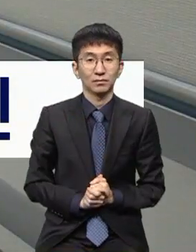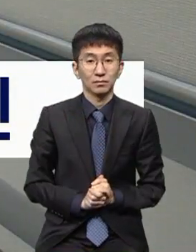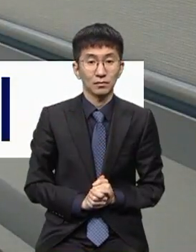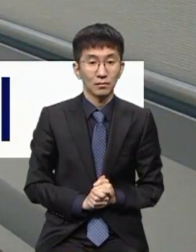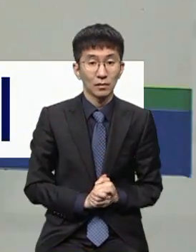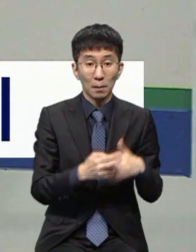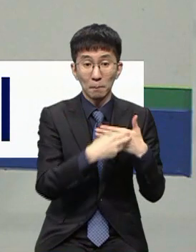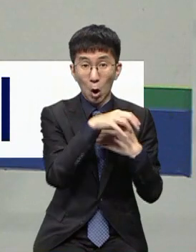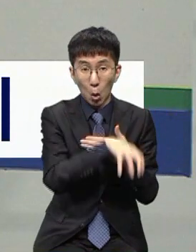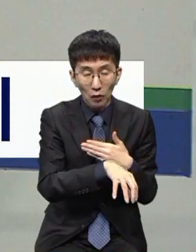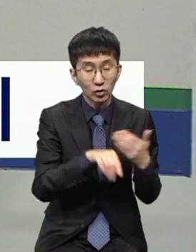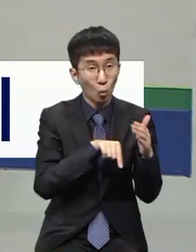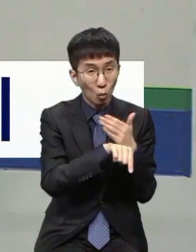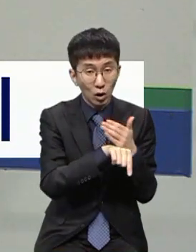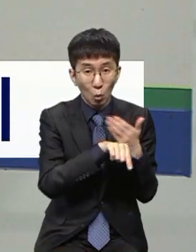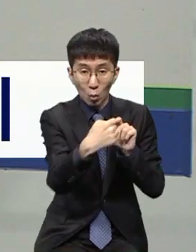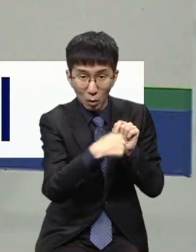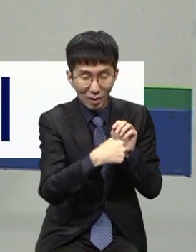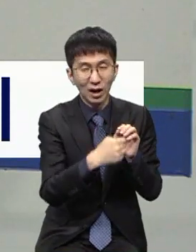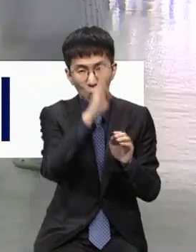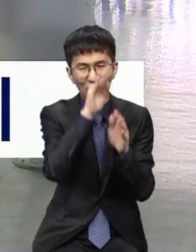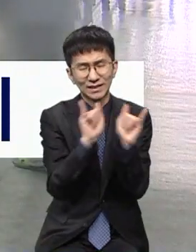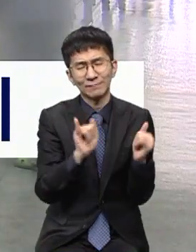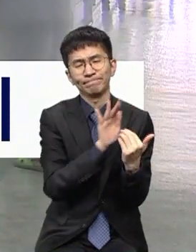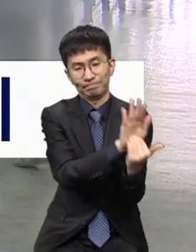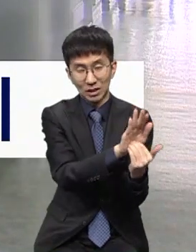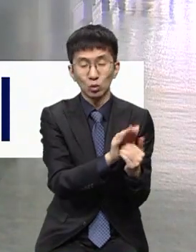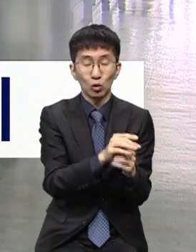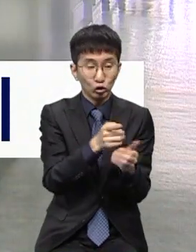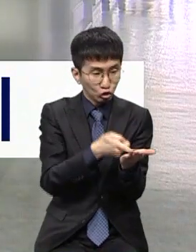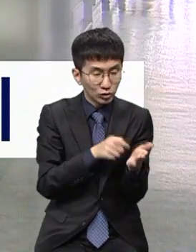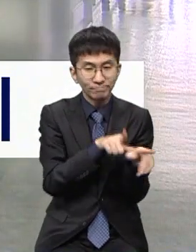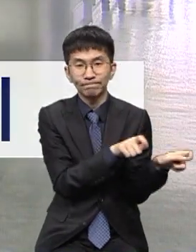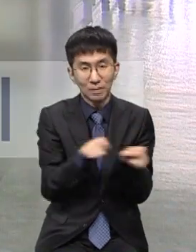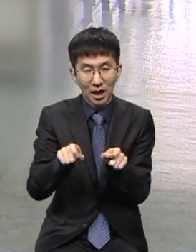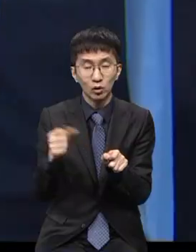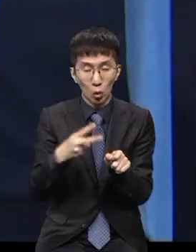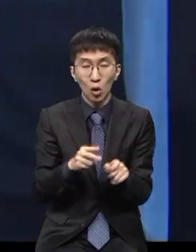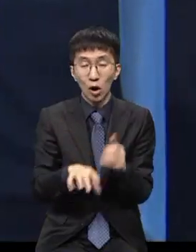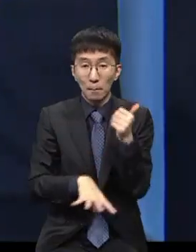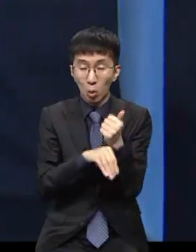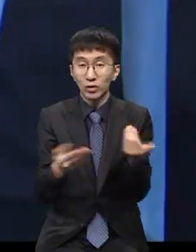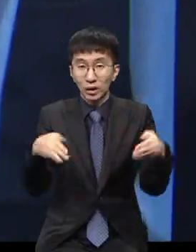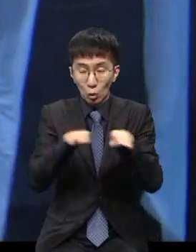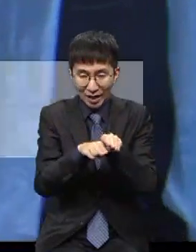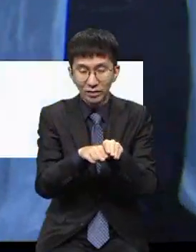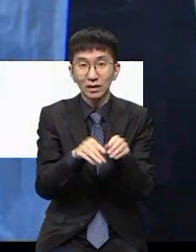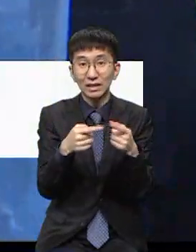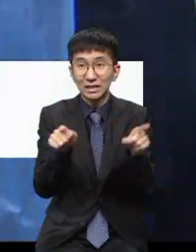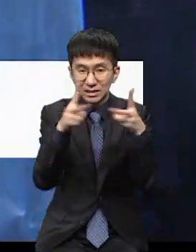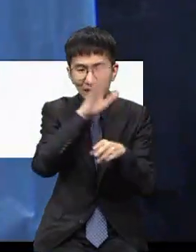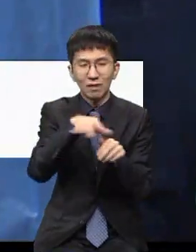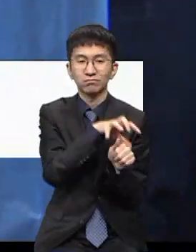전남대병원은 외래 환자 진료와 수술 일정을 모두 미뤘고 본관 내 두 개 층을 코호트 격리했습니다.